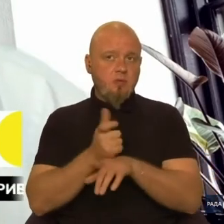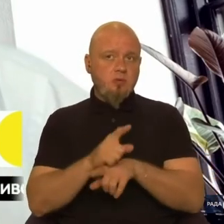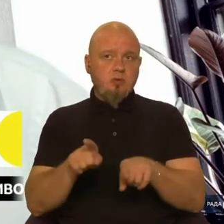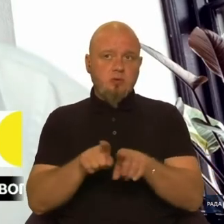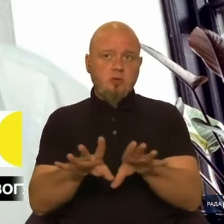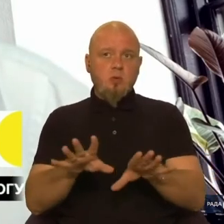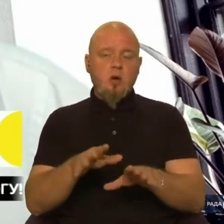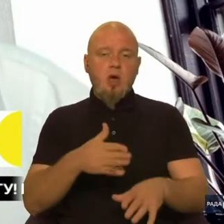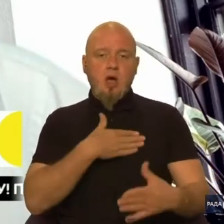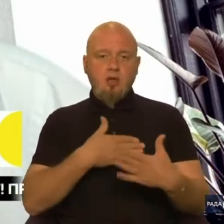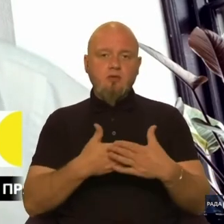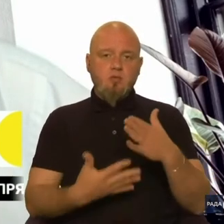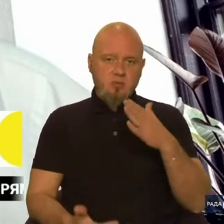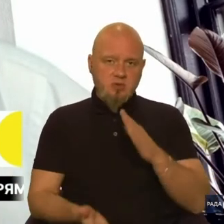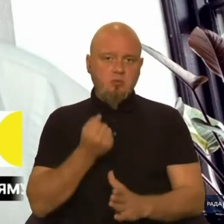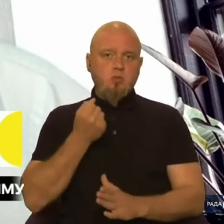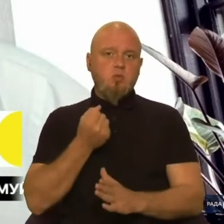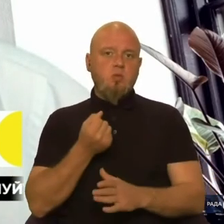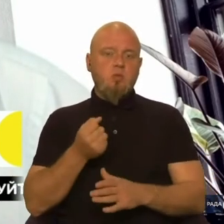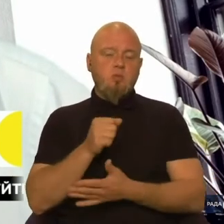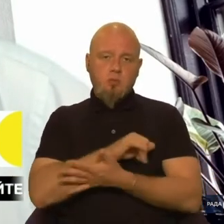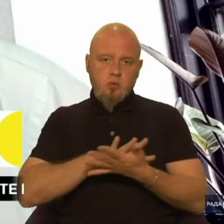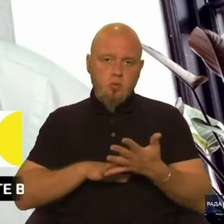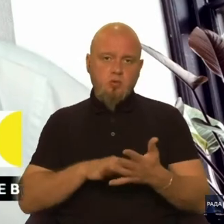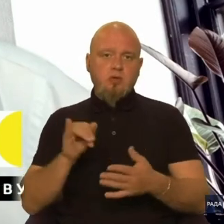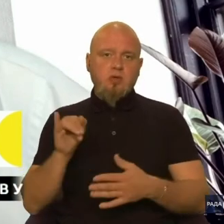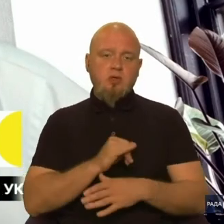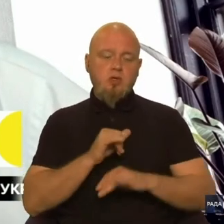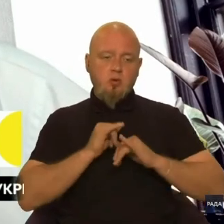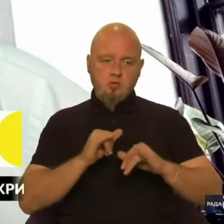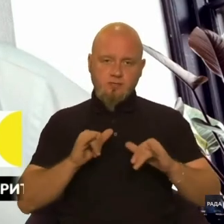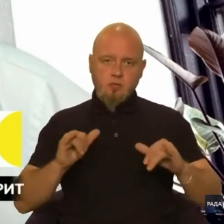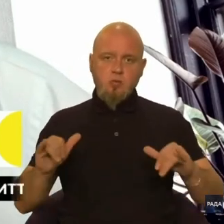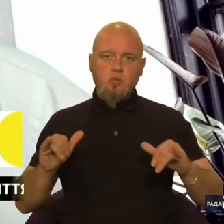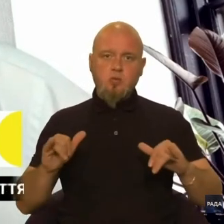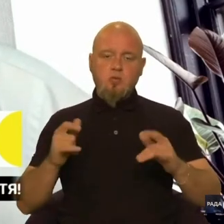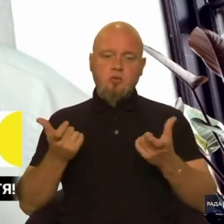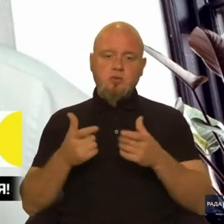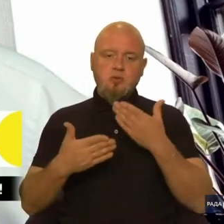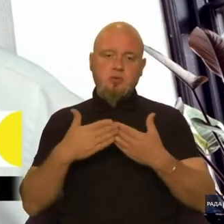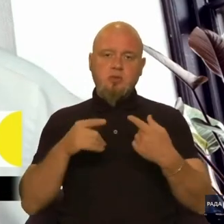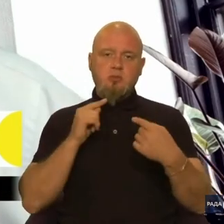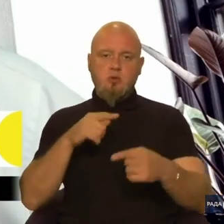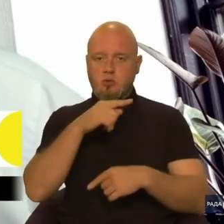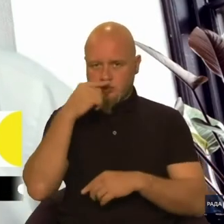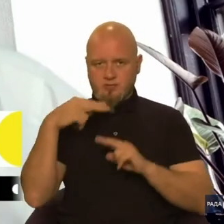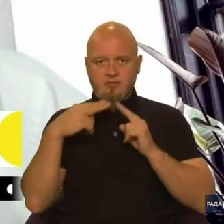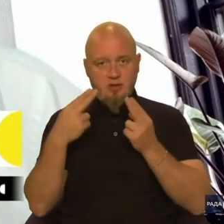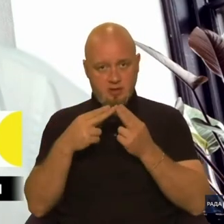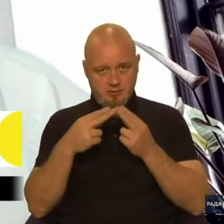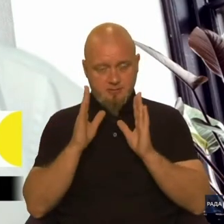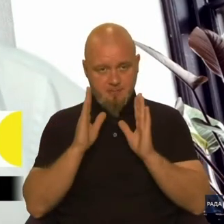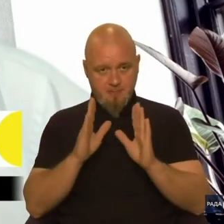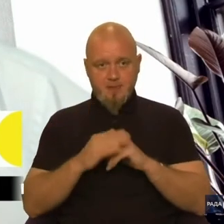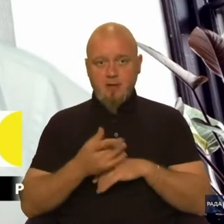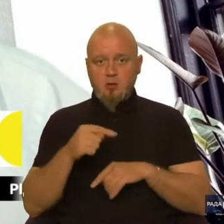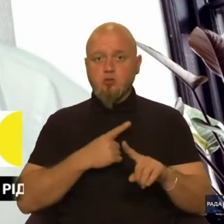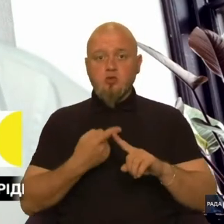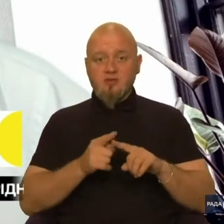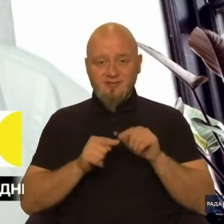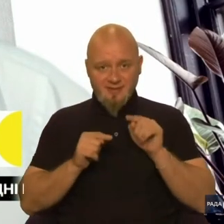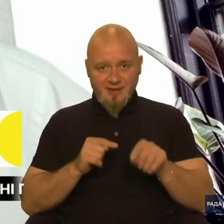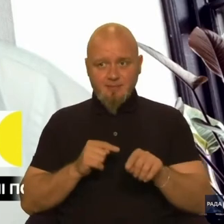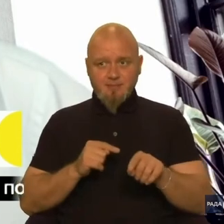таку активну підтримку продовження і розвитку санкцій проти російської федерації Тому що